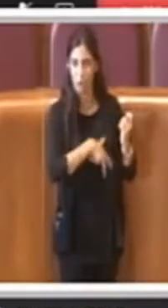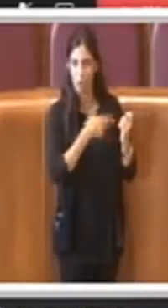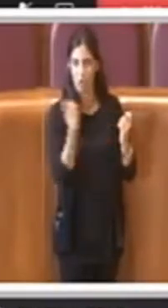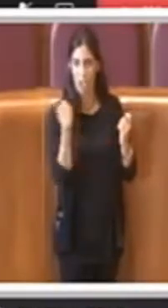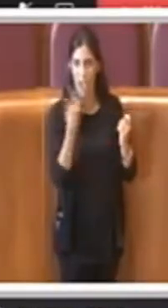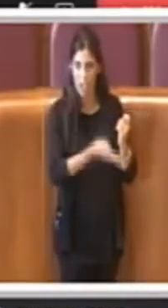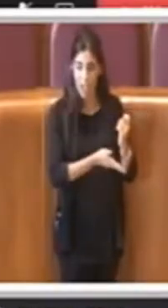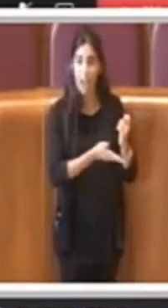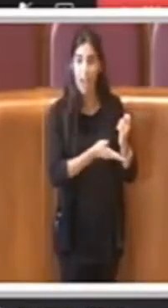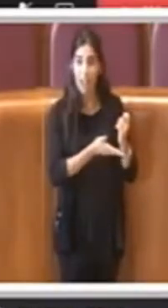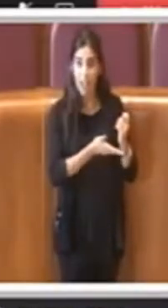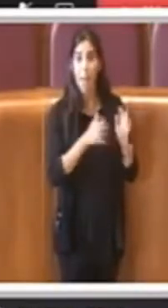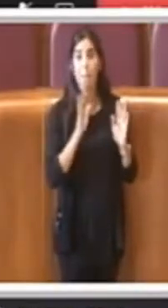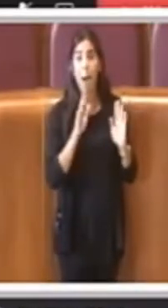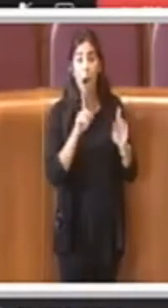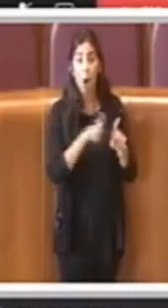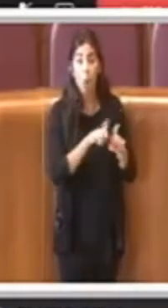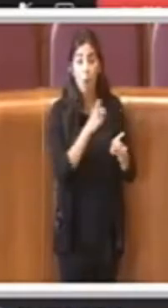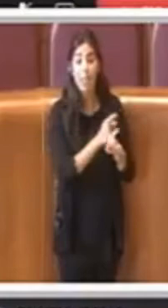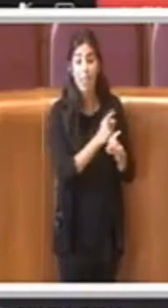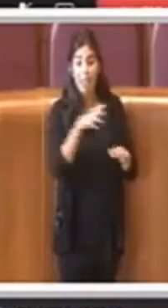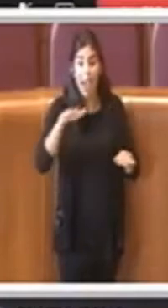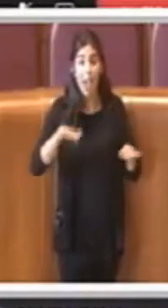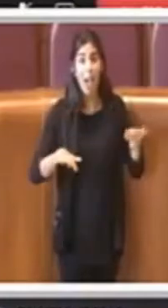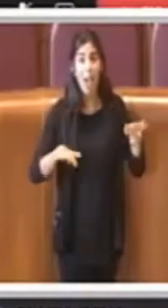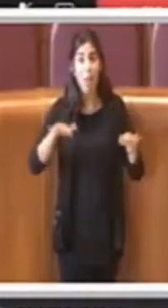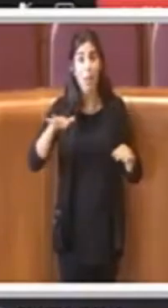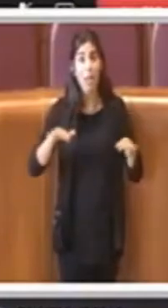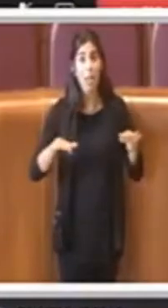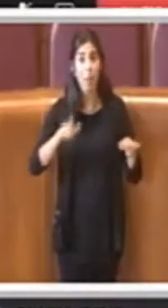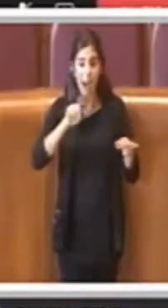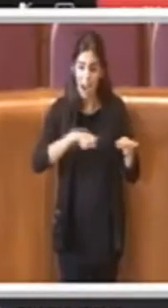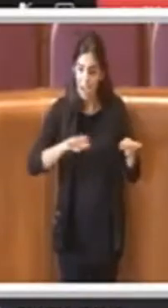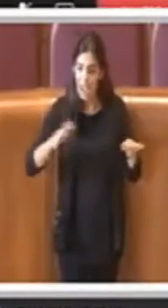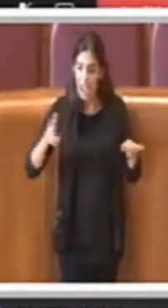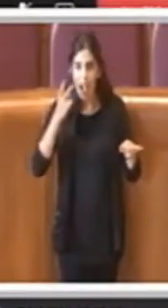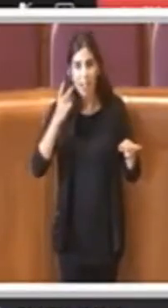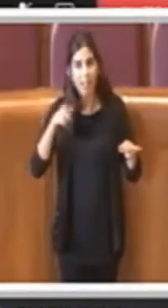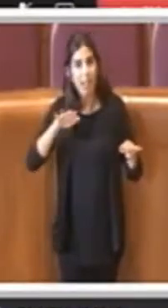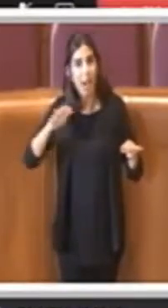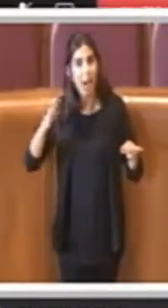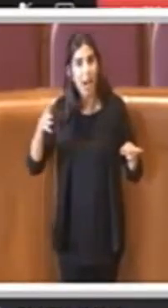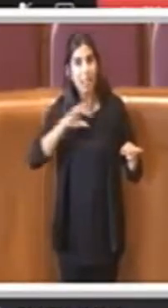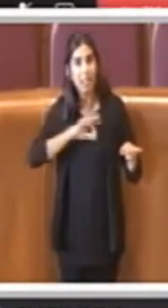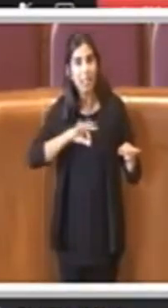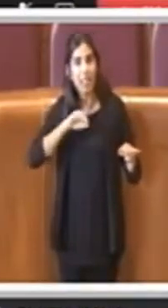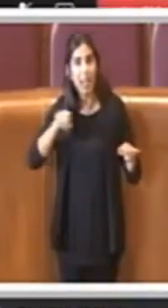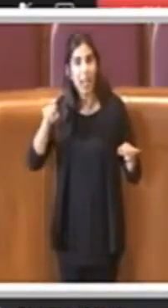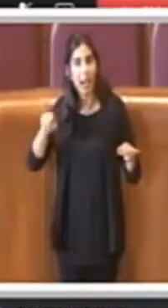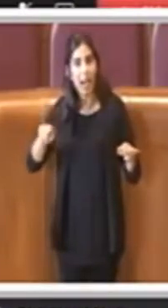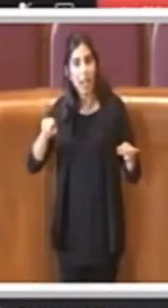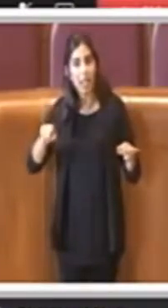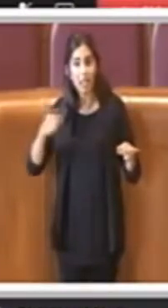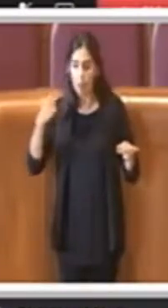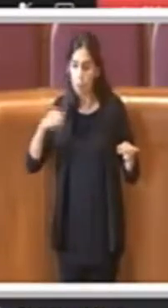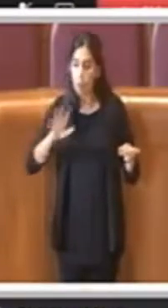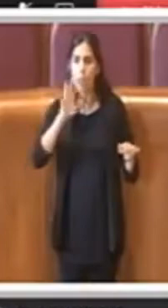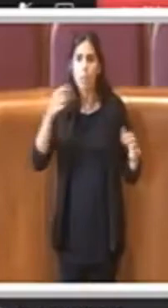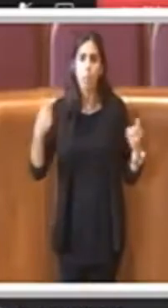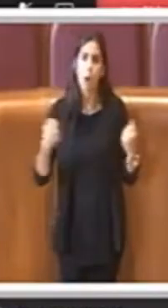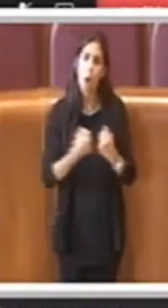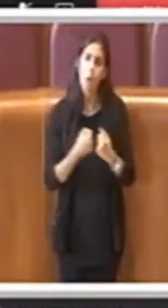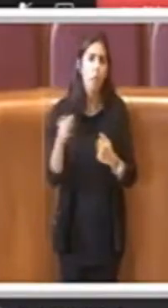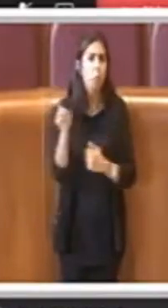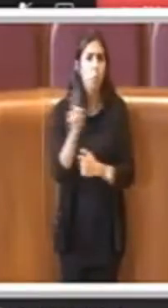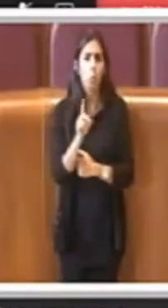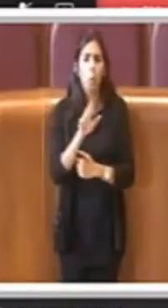è però, come detto, equilibrato e contemperato anche gli altri interessi. Non lo vedo come una posizione conflittuale, la vedo invece